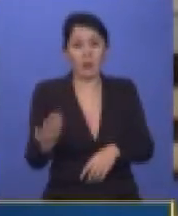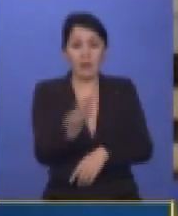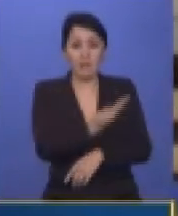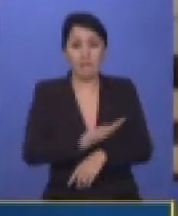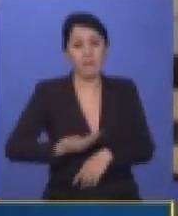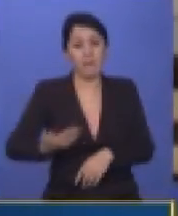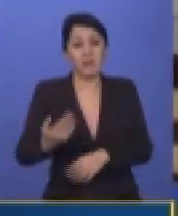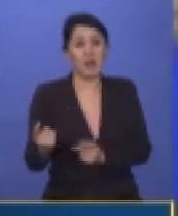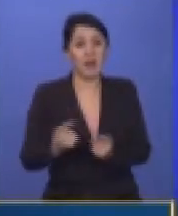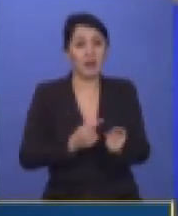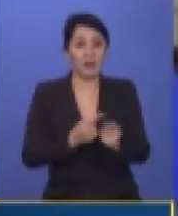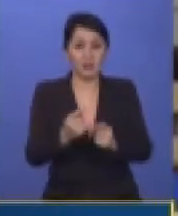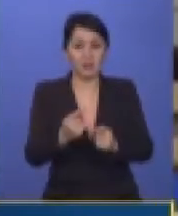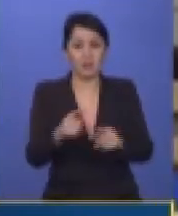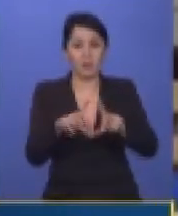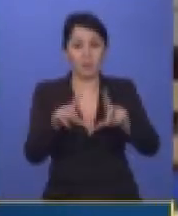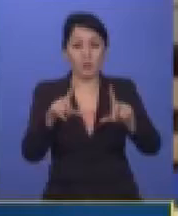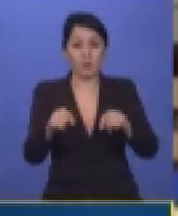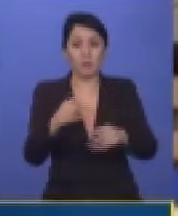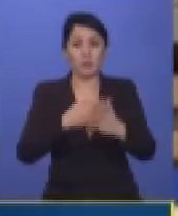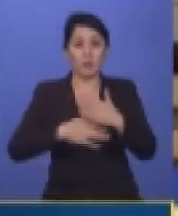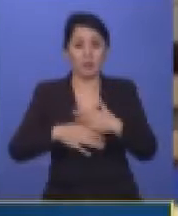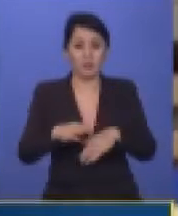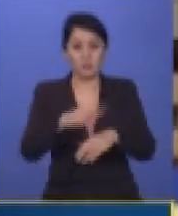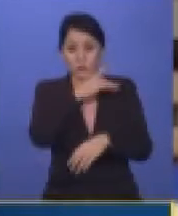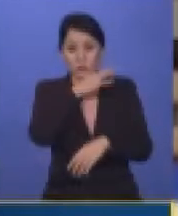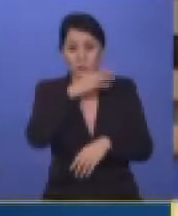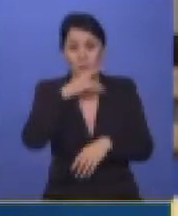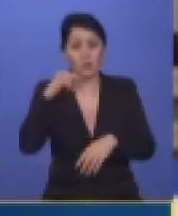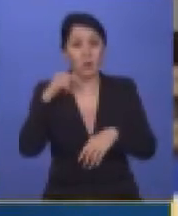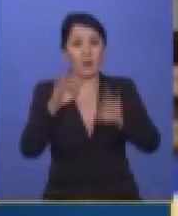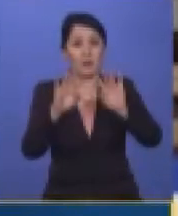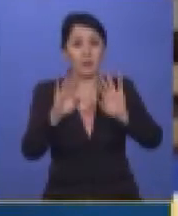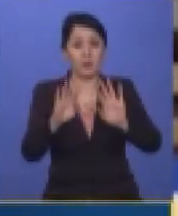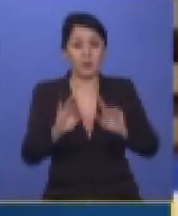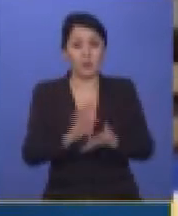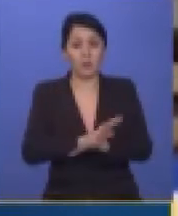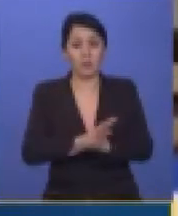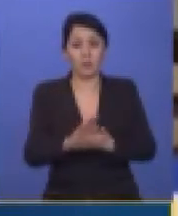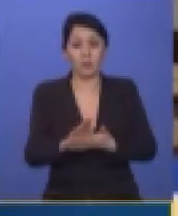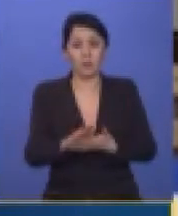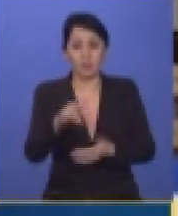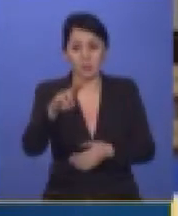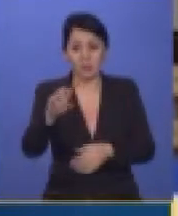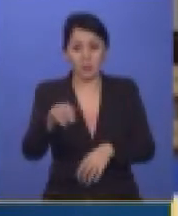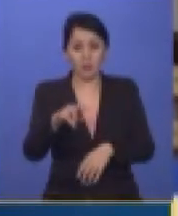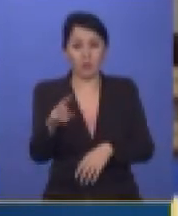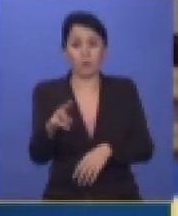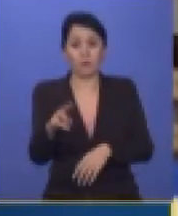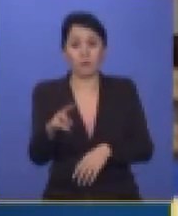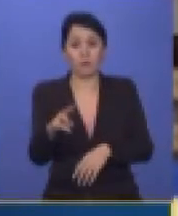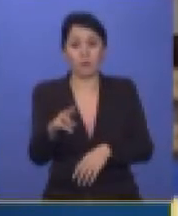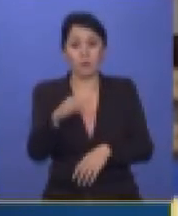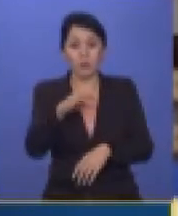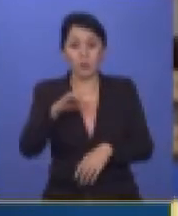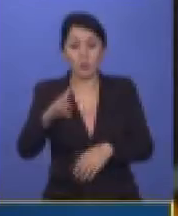почему радуемся этому крытому дворцу? Потому что в свое время мы столько снега перелопатили. Это же прежде чем на лед выйти, нужно было